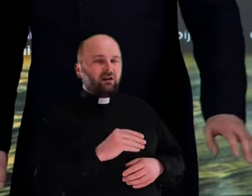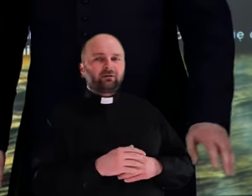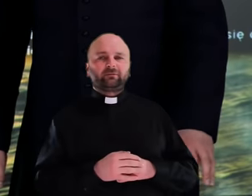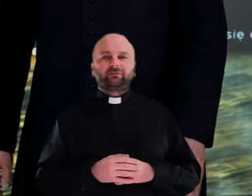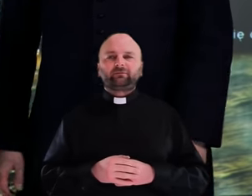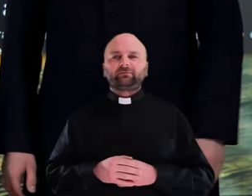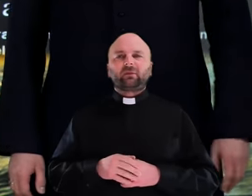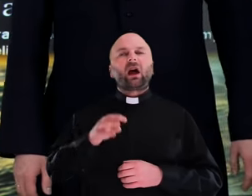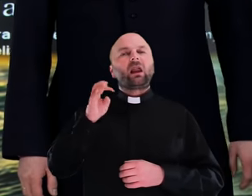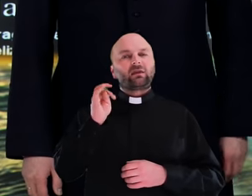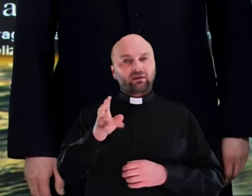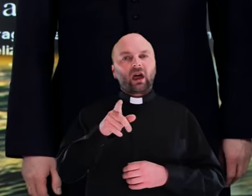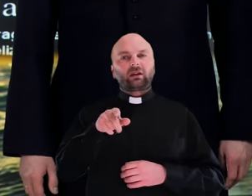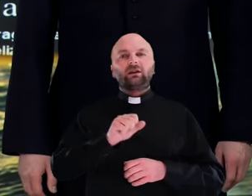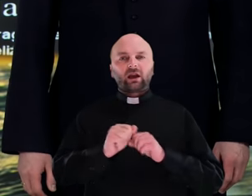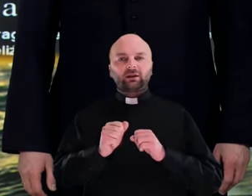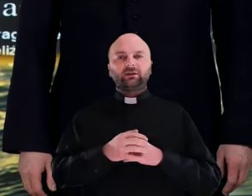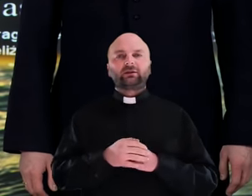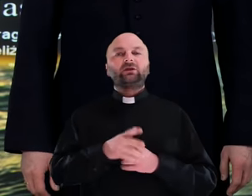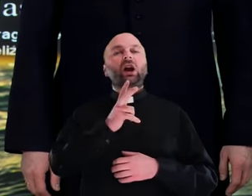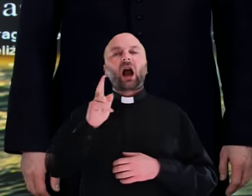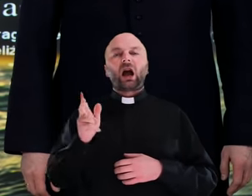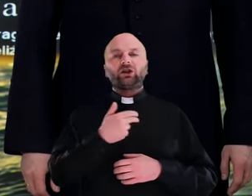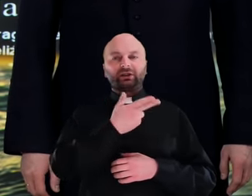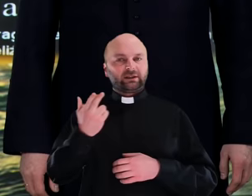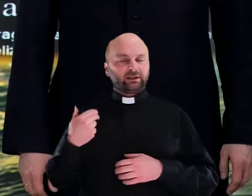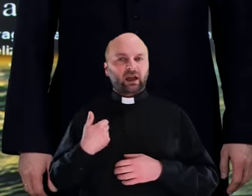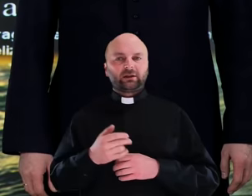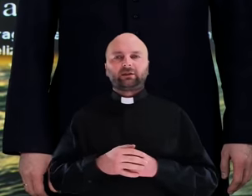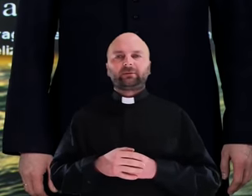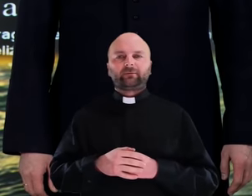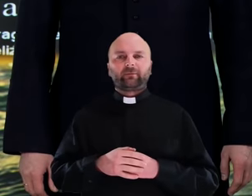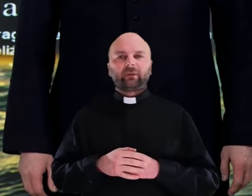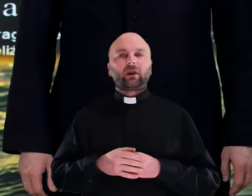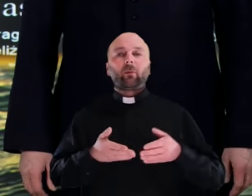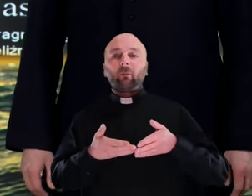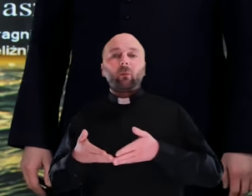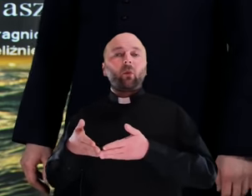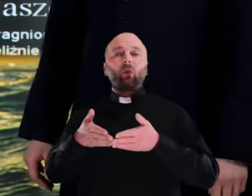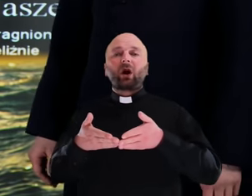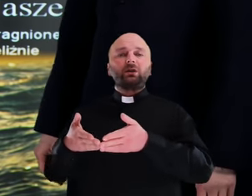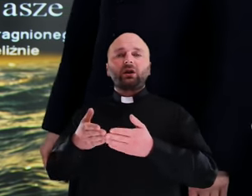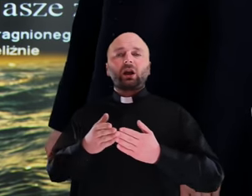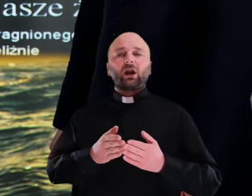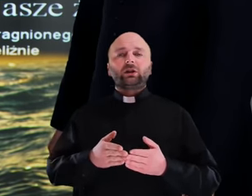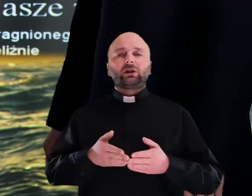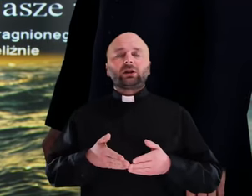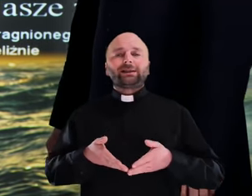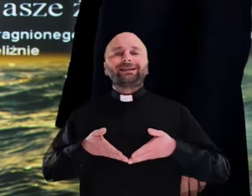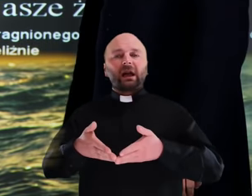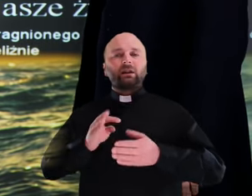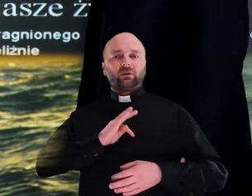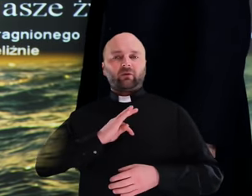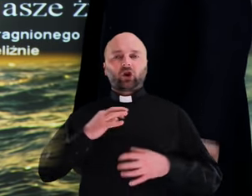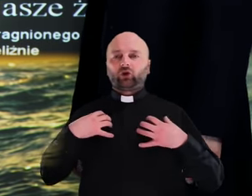Ale tak to już jest, że każdy z nas, czy tego chce, czy nie, płynie okrętem swojego własnego